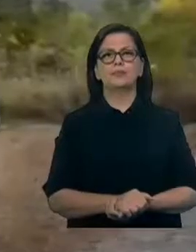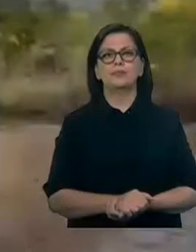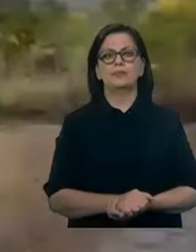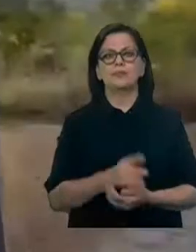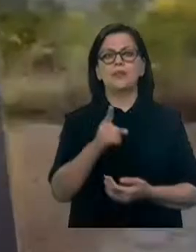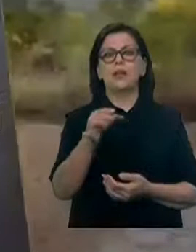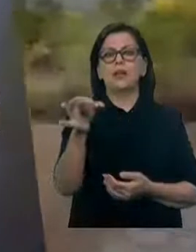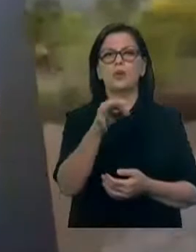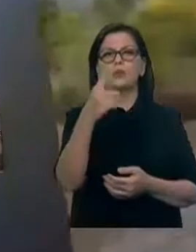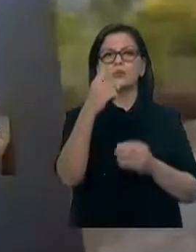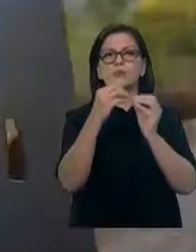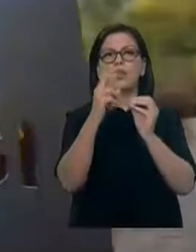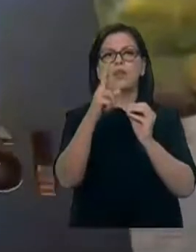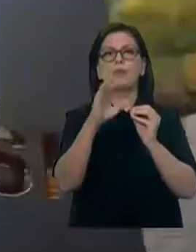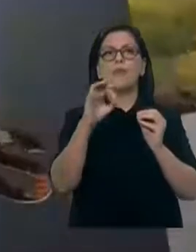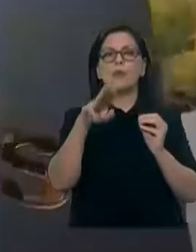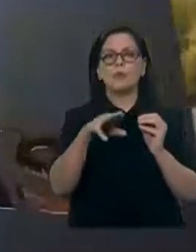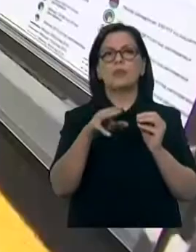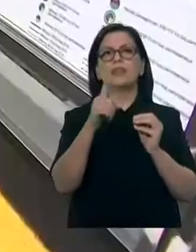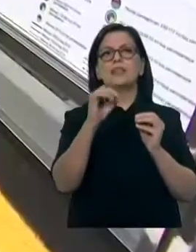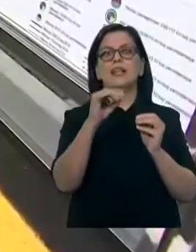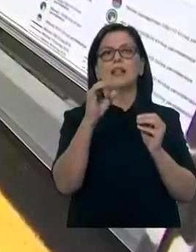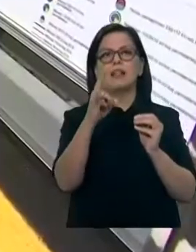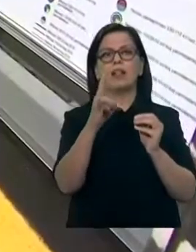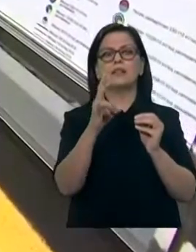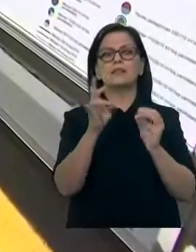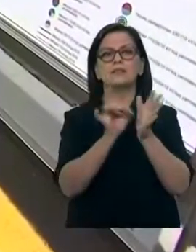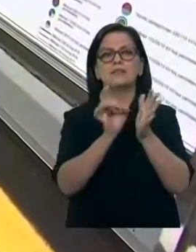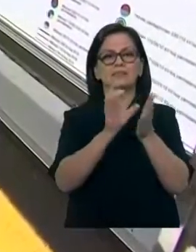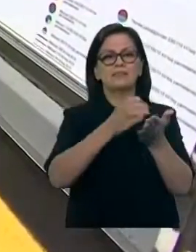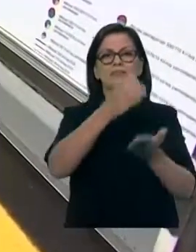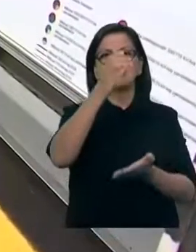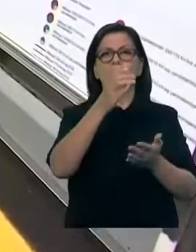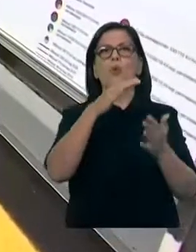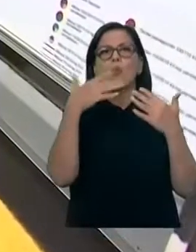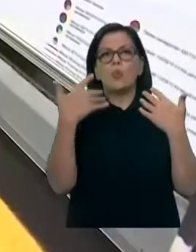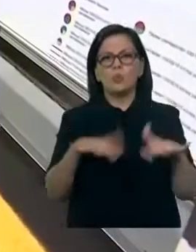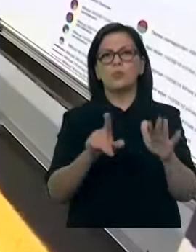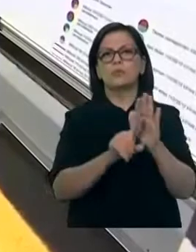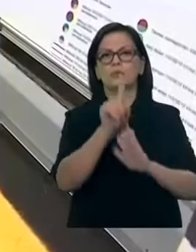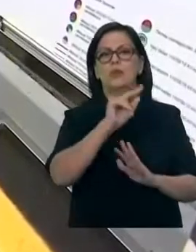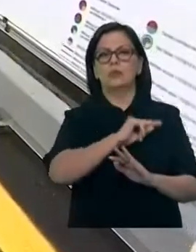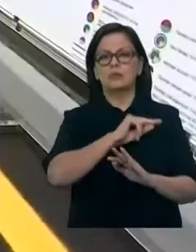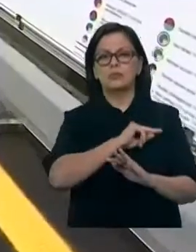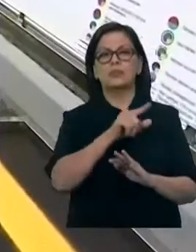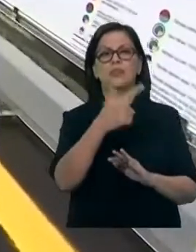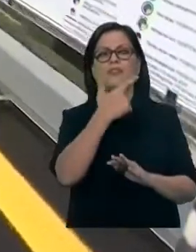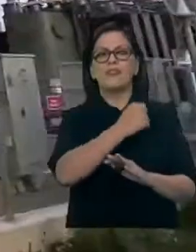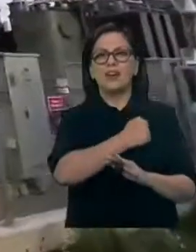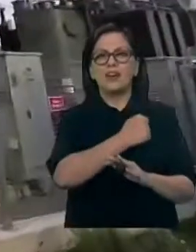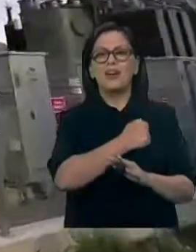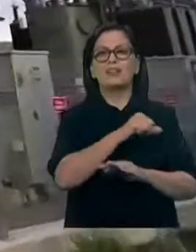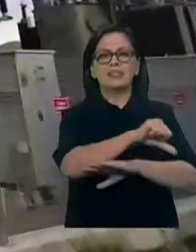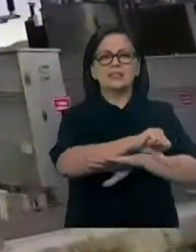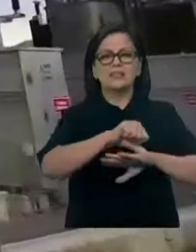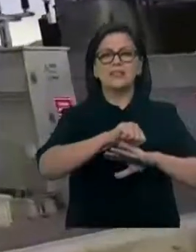Rayonda 110 kilovoltluq Zəngilan yarımstansiyası istifadəyə verilib. Yarımstansiya ilk növbədə rayonda yerləşən hərbi hissələri,